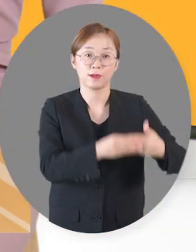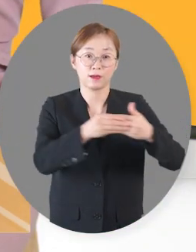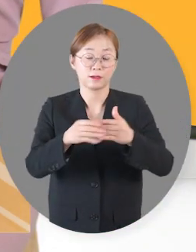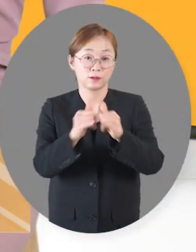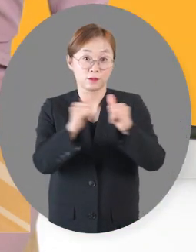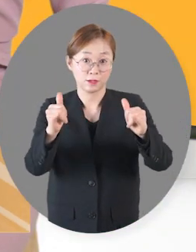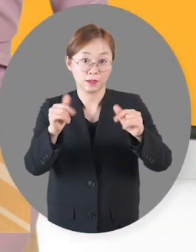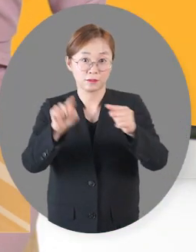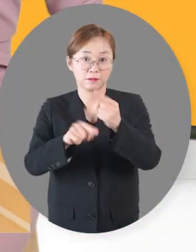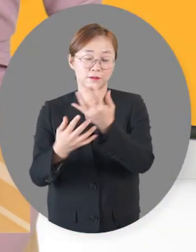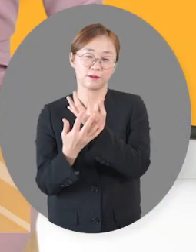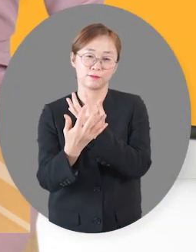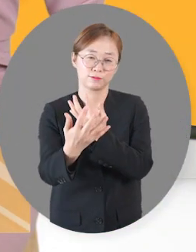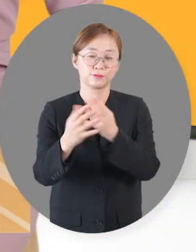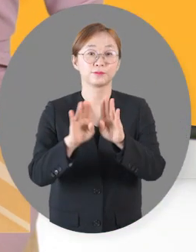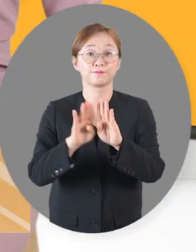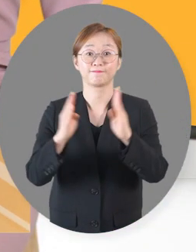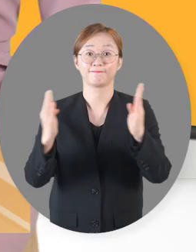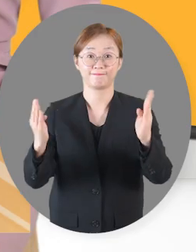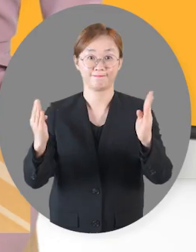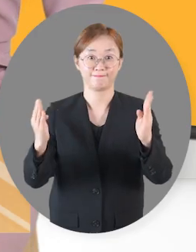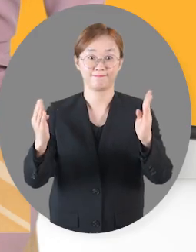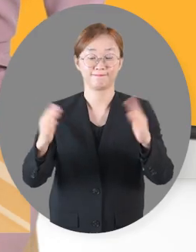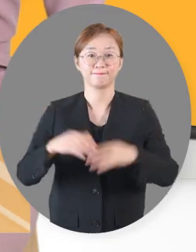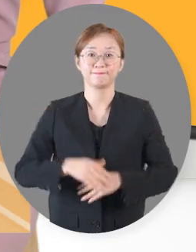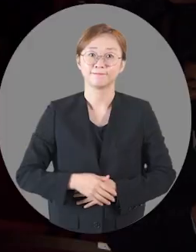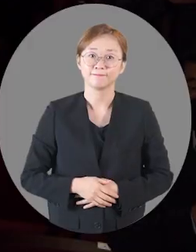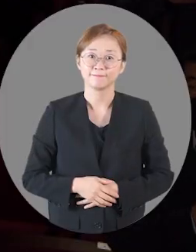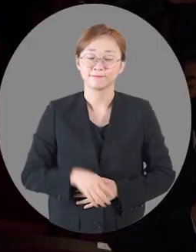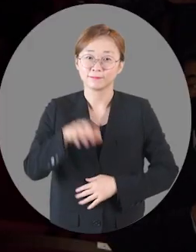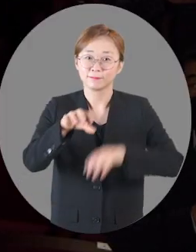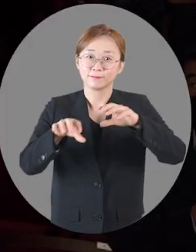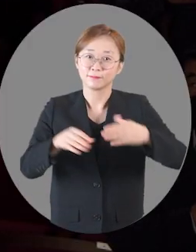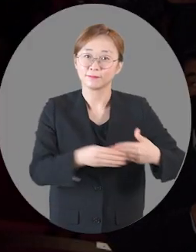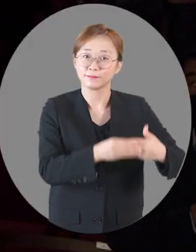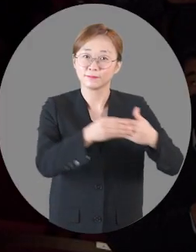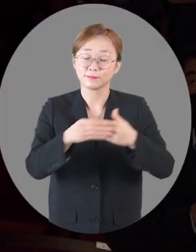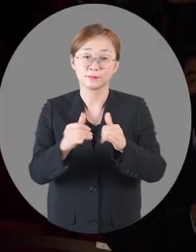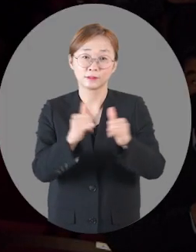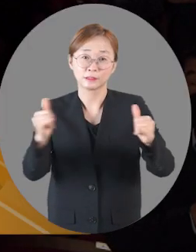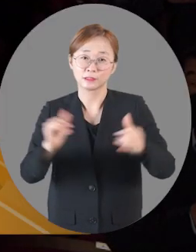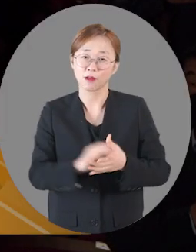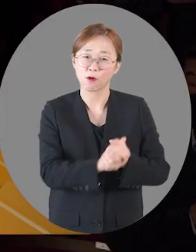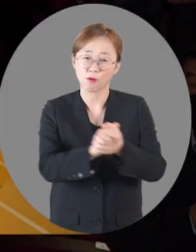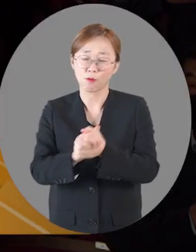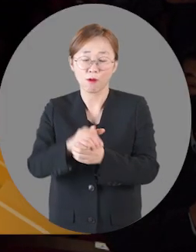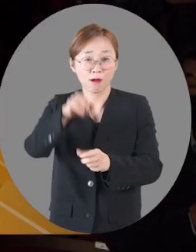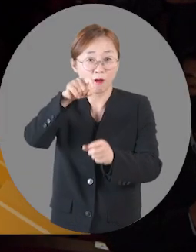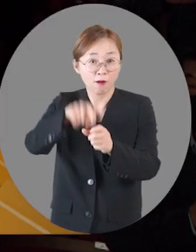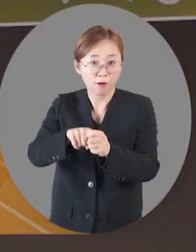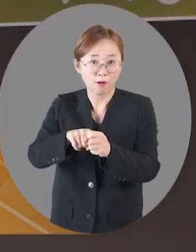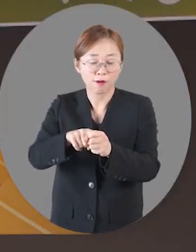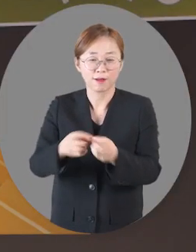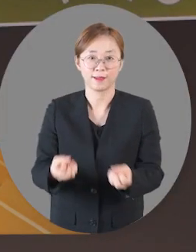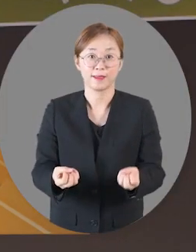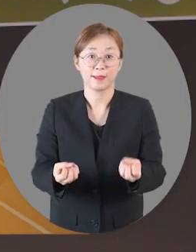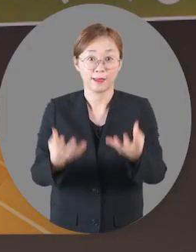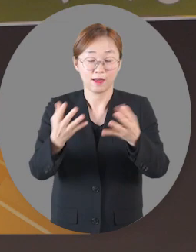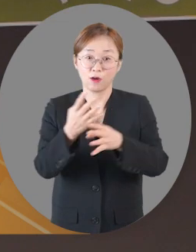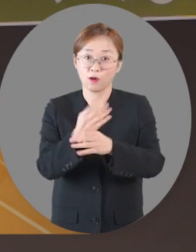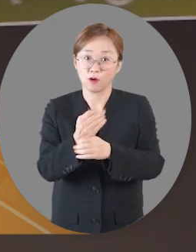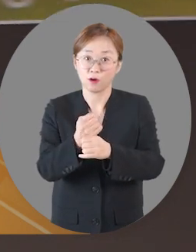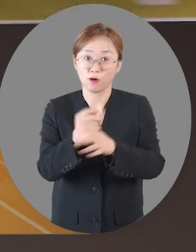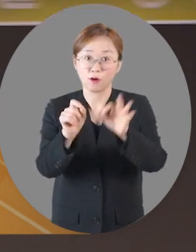2021년 새마을 지도자 한마음 대회가 열렸습니다. 공주시 새마을 지도자들의 화합의 장인 새마을